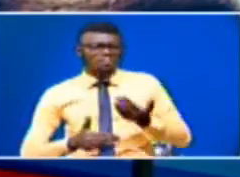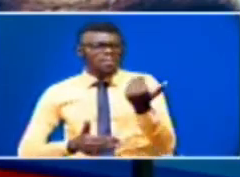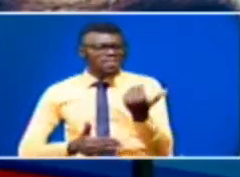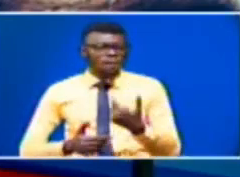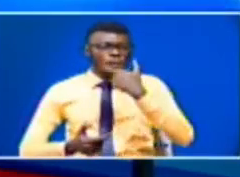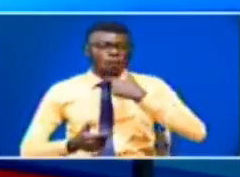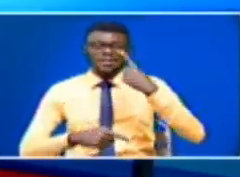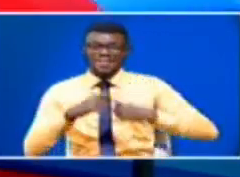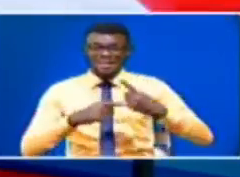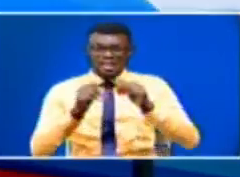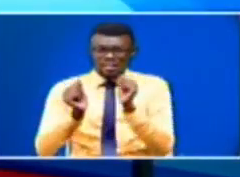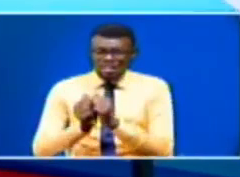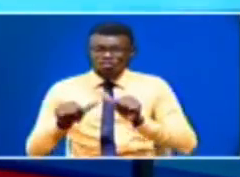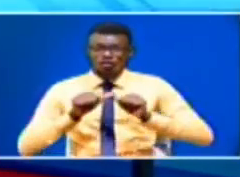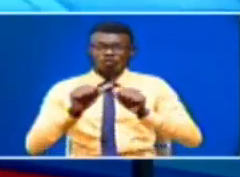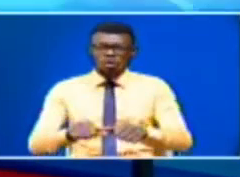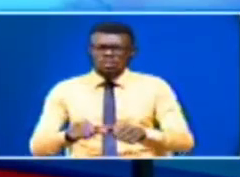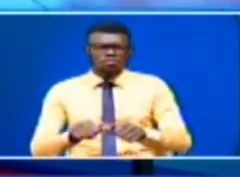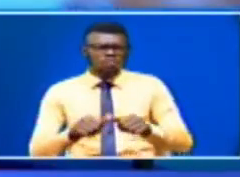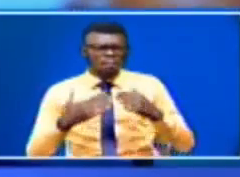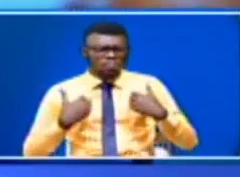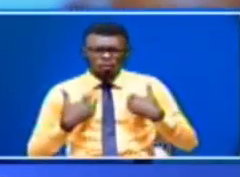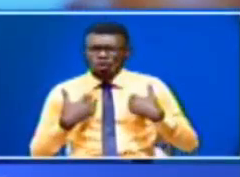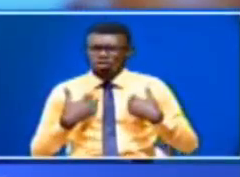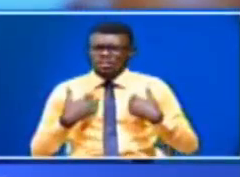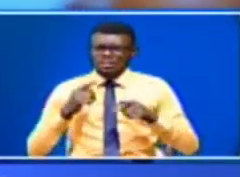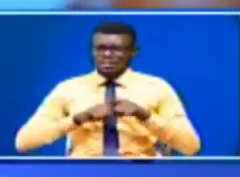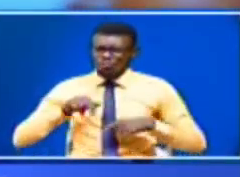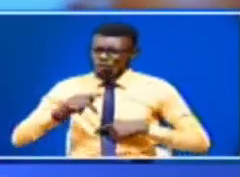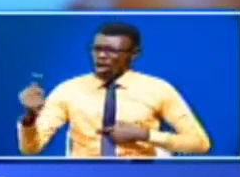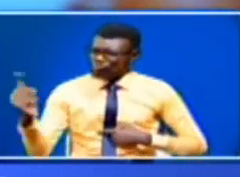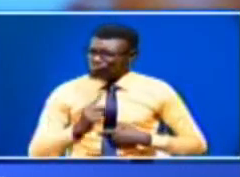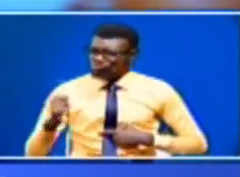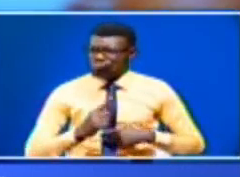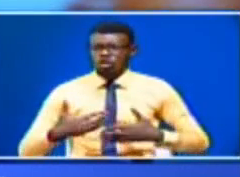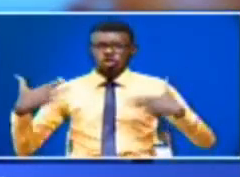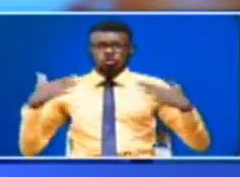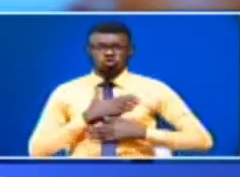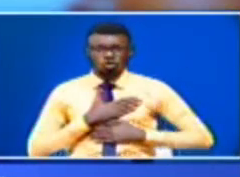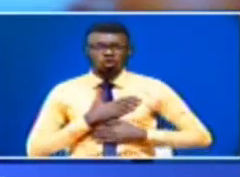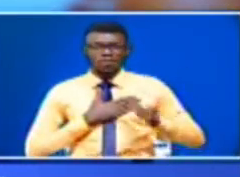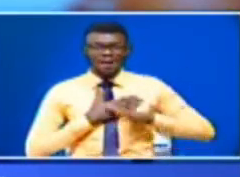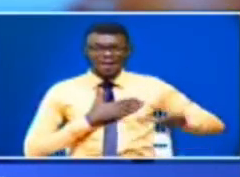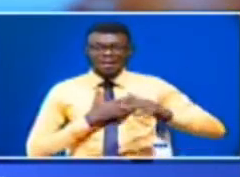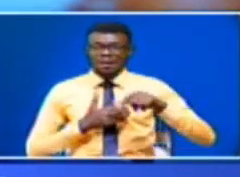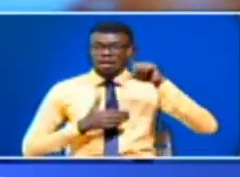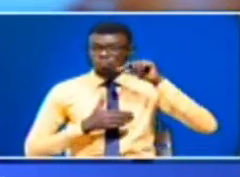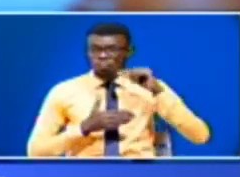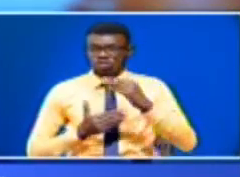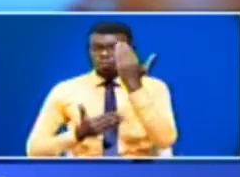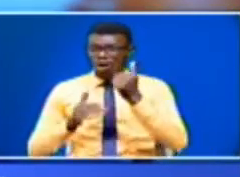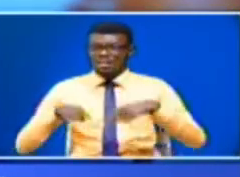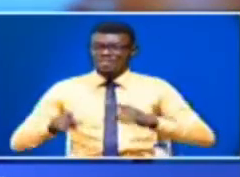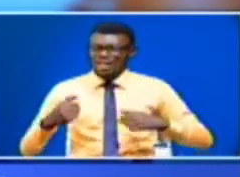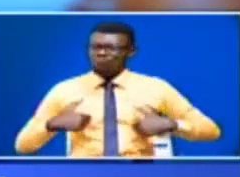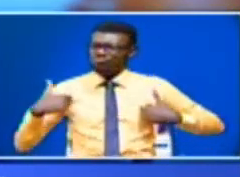Umri wa miaka 10 anaendelea kuwashangaza wapita njia na kuvutia umati katika mitaa ya jiji la Mombasa jinsi